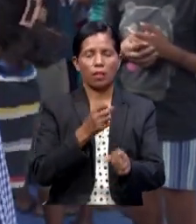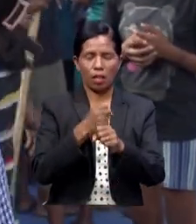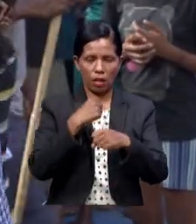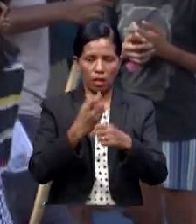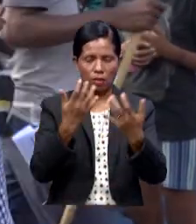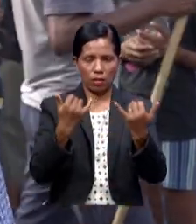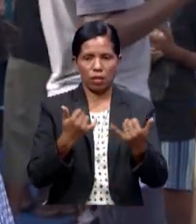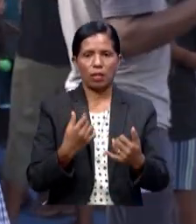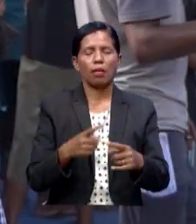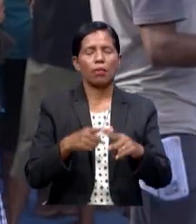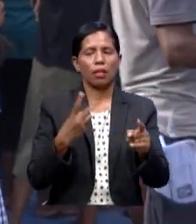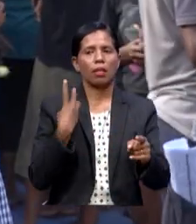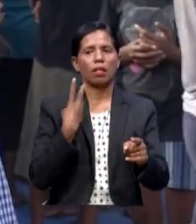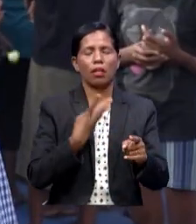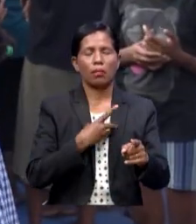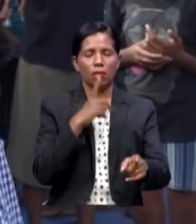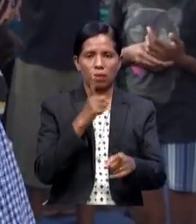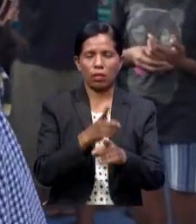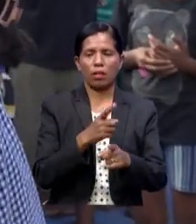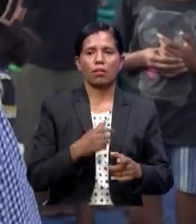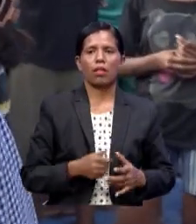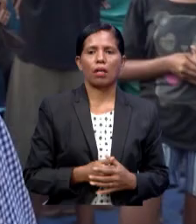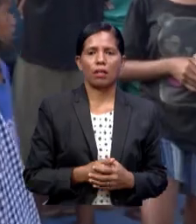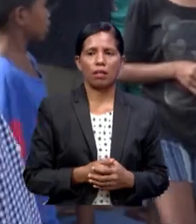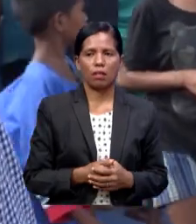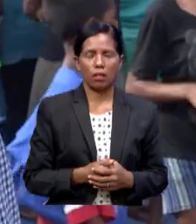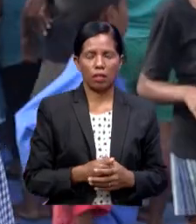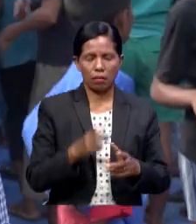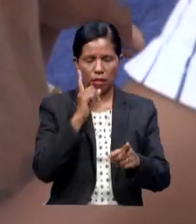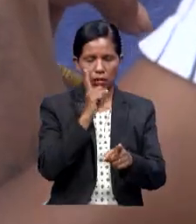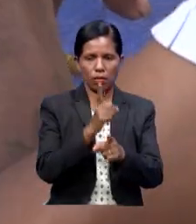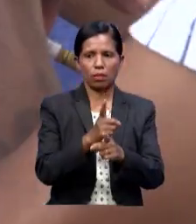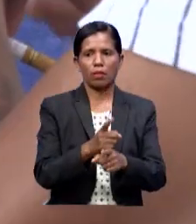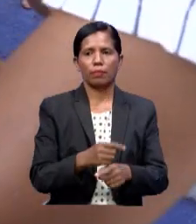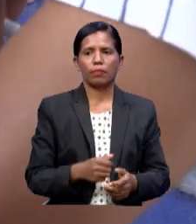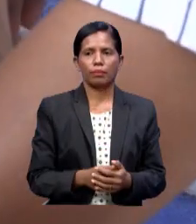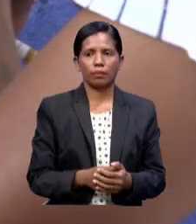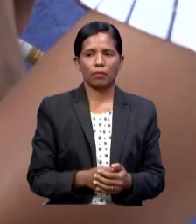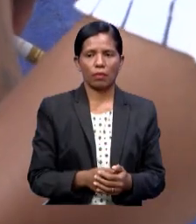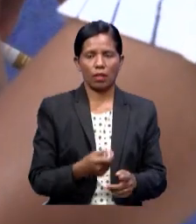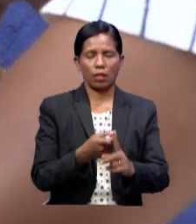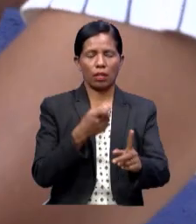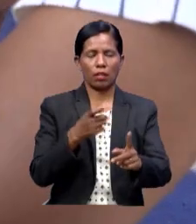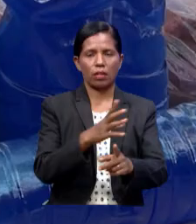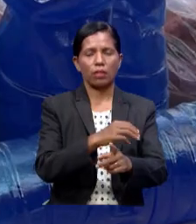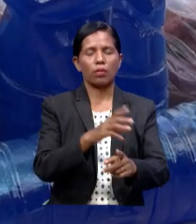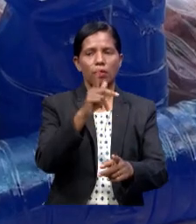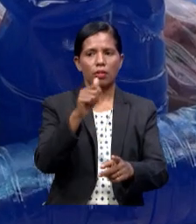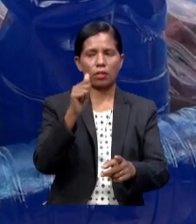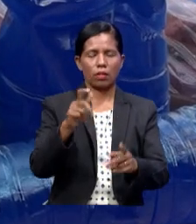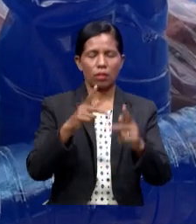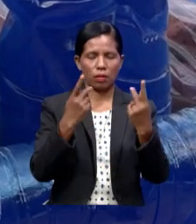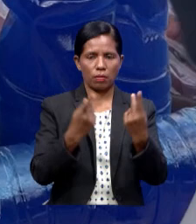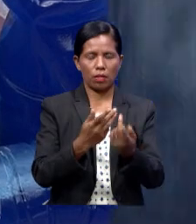dane mai be atu klar uliu Iha minha superior ser se for detalhe. Rafael Reta em intervenção Rusica, companhia